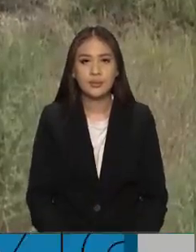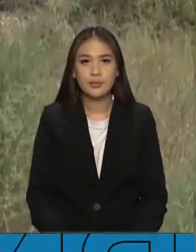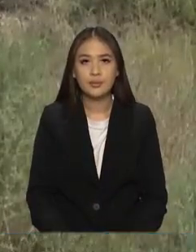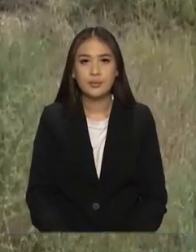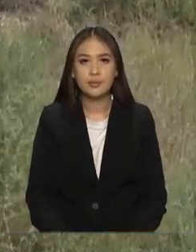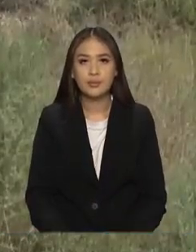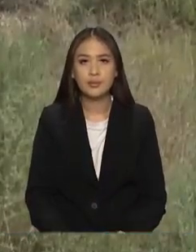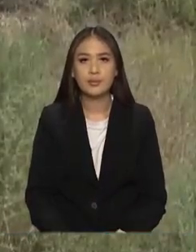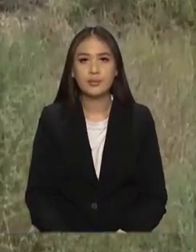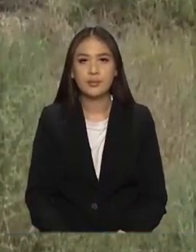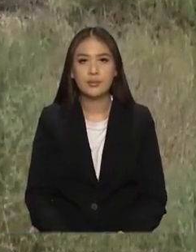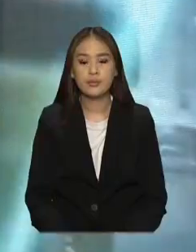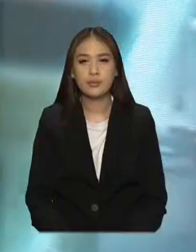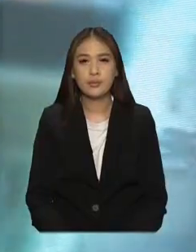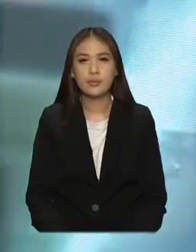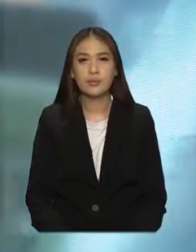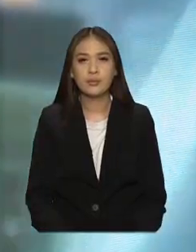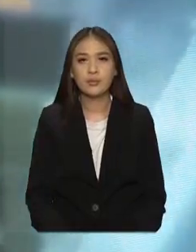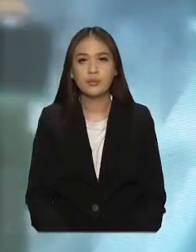жан-кентвинская область